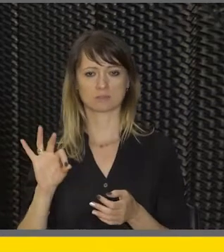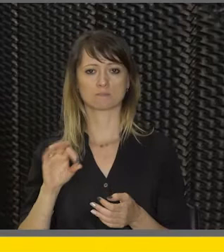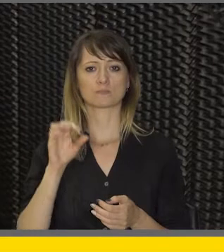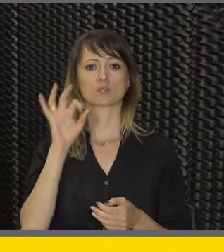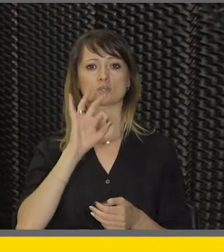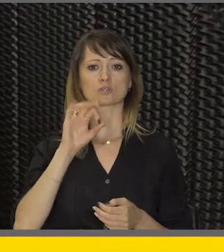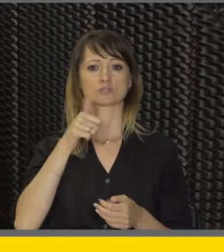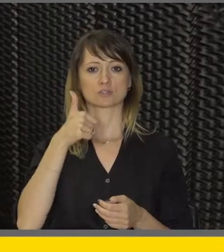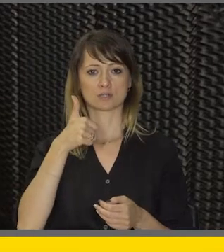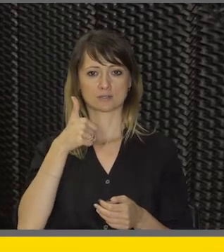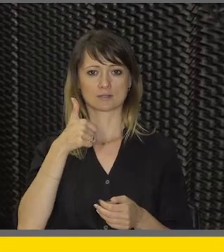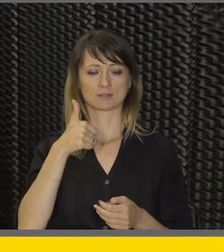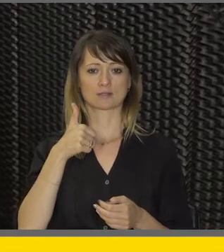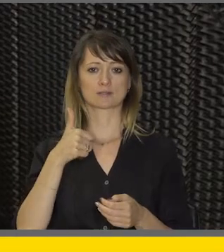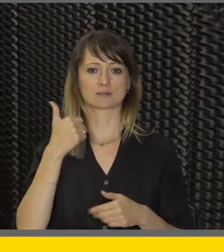na zakończenie.